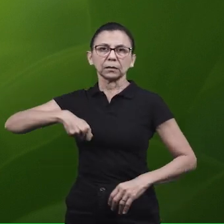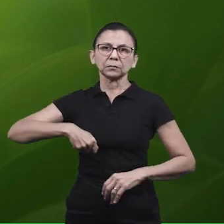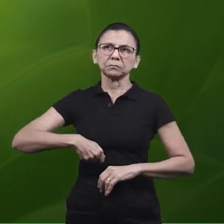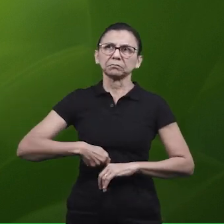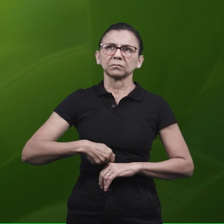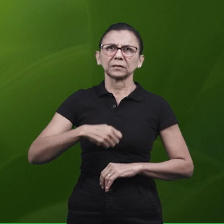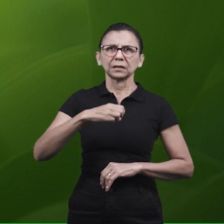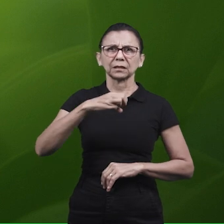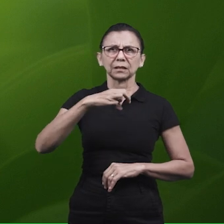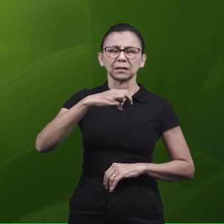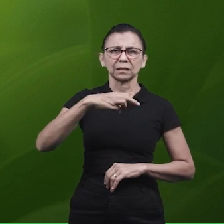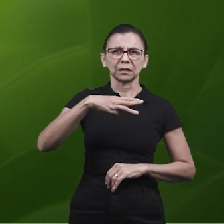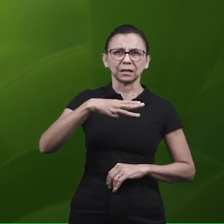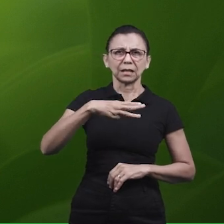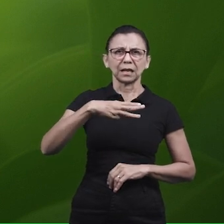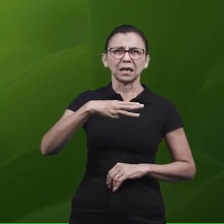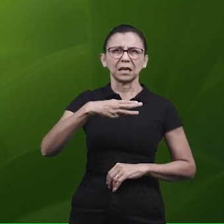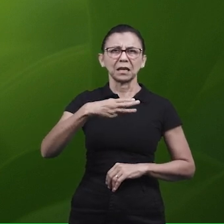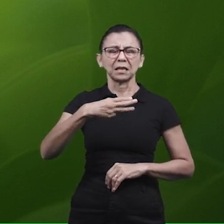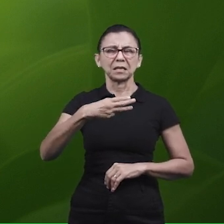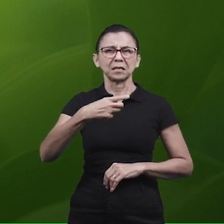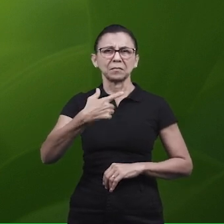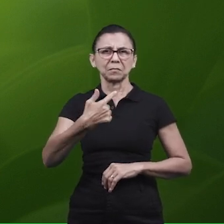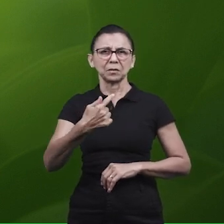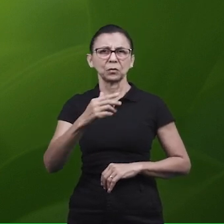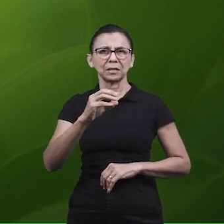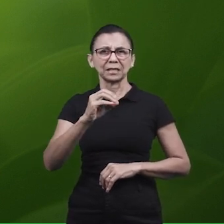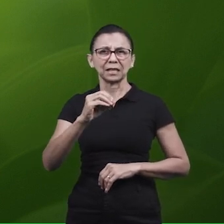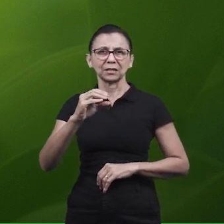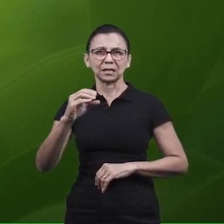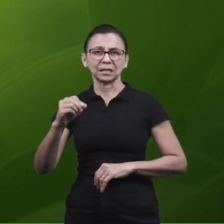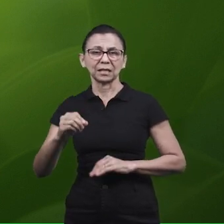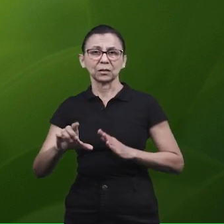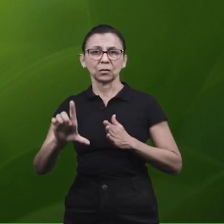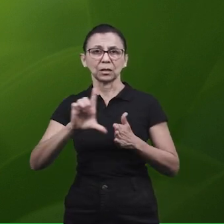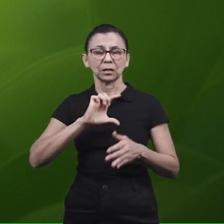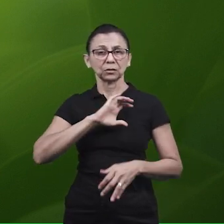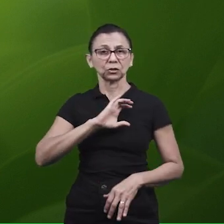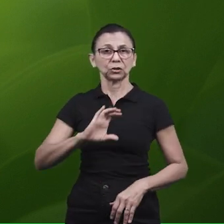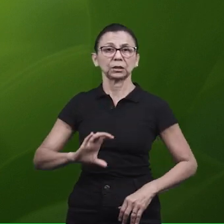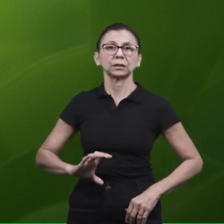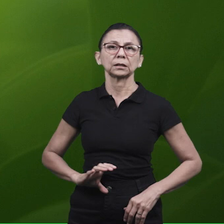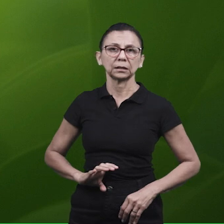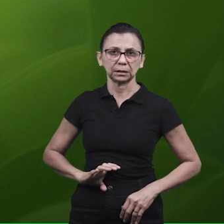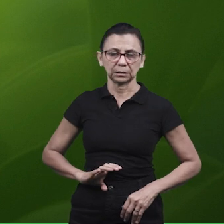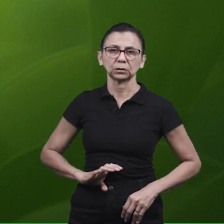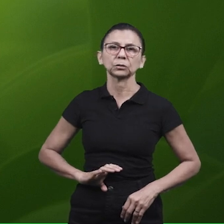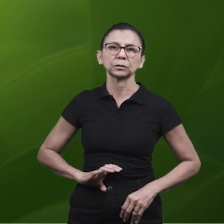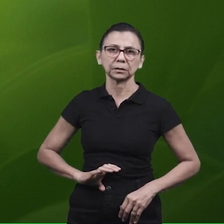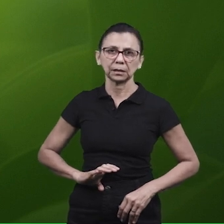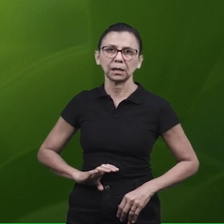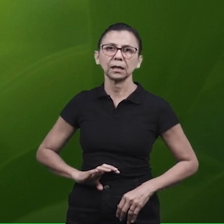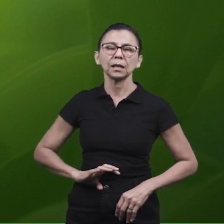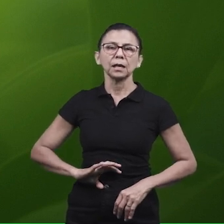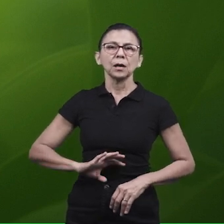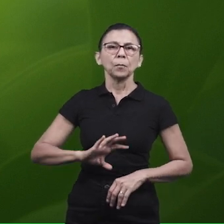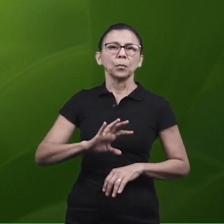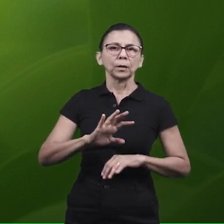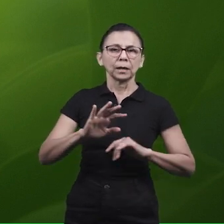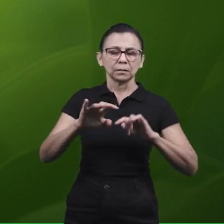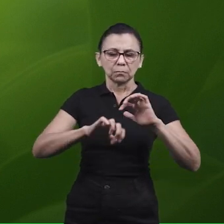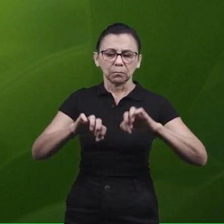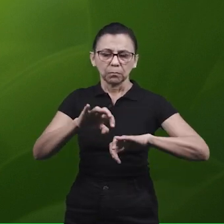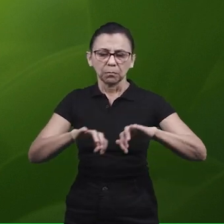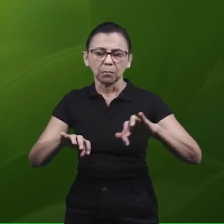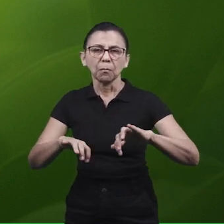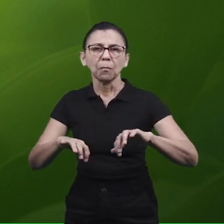nous aimerions parler ici aussi sur l'origine. L'origine des épées, elle date d'à peu près